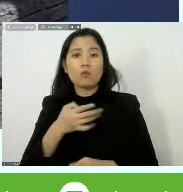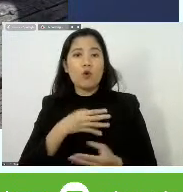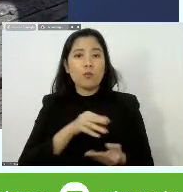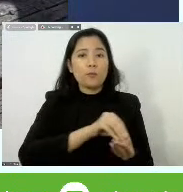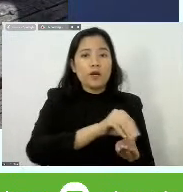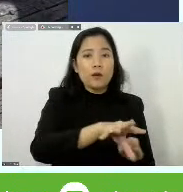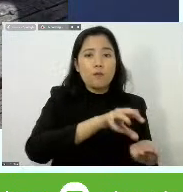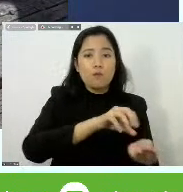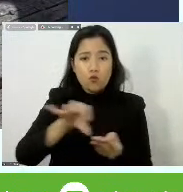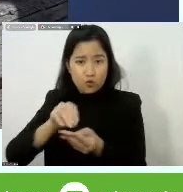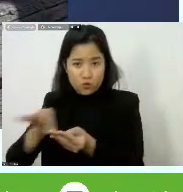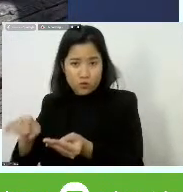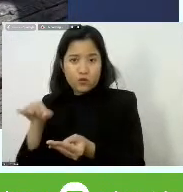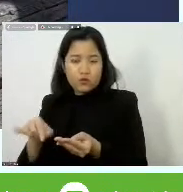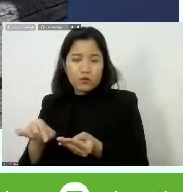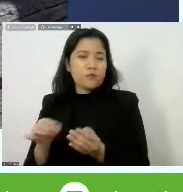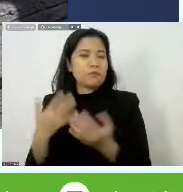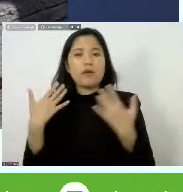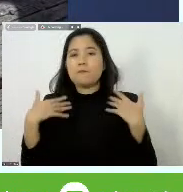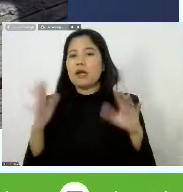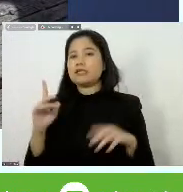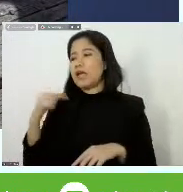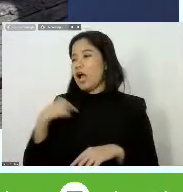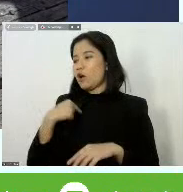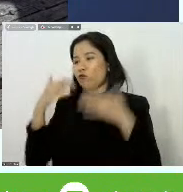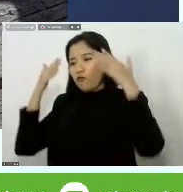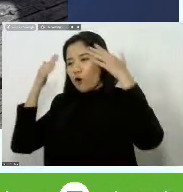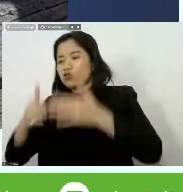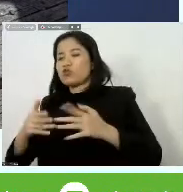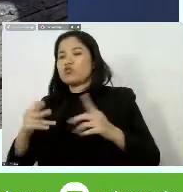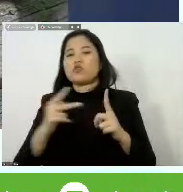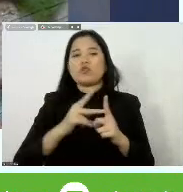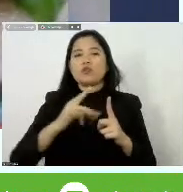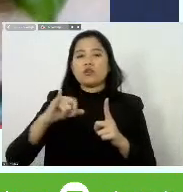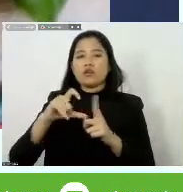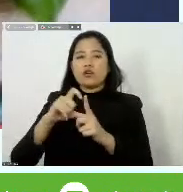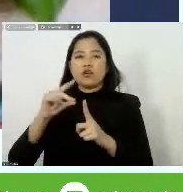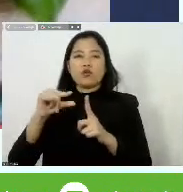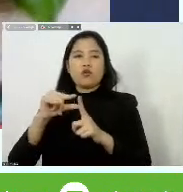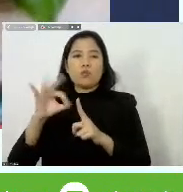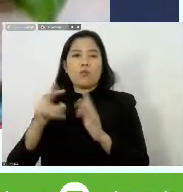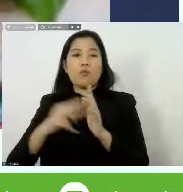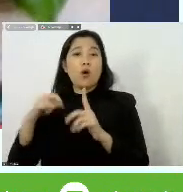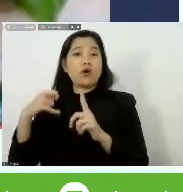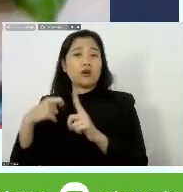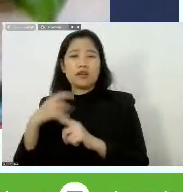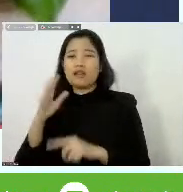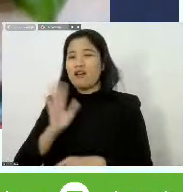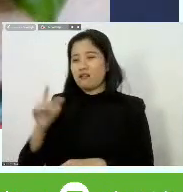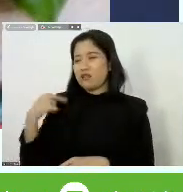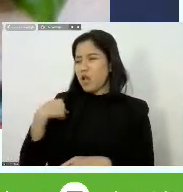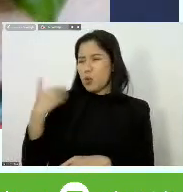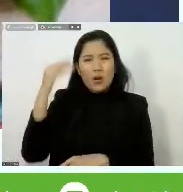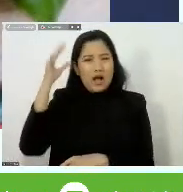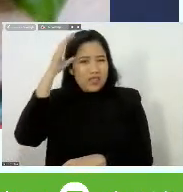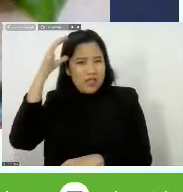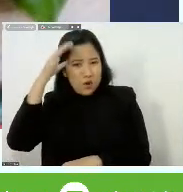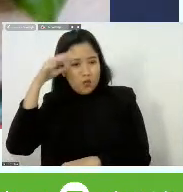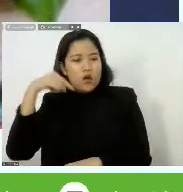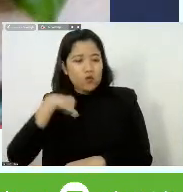kebetulan aku enggak mendalami hidroponik video sama sekali enggak tahu karena suka banget panjang tanah menurutku ada sesuatu yang